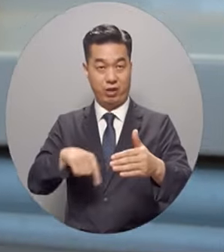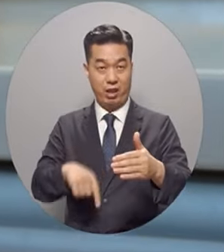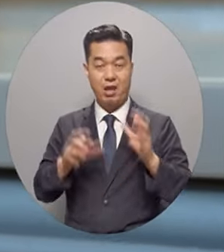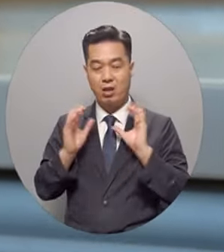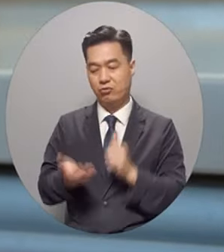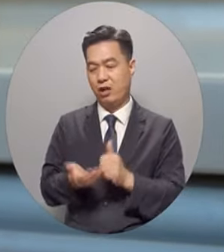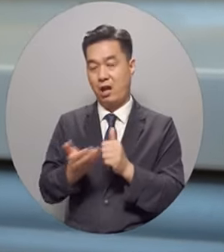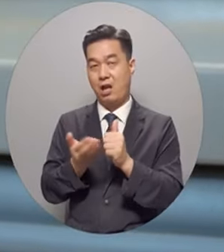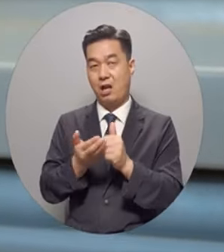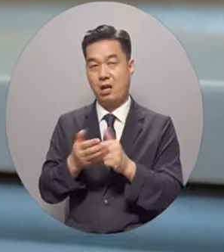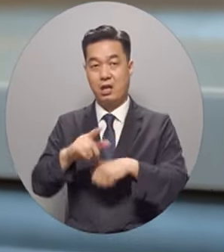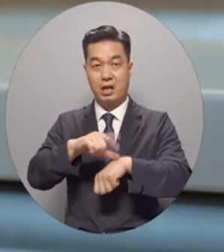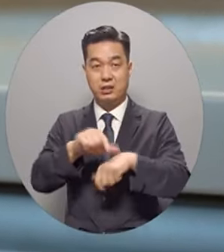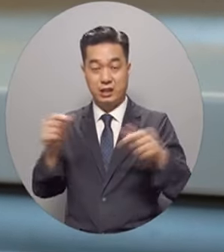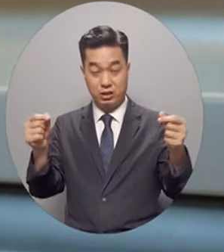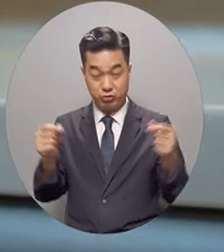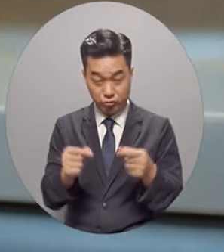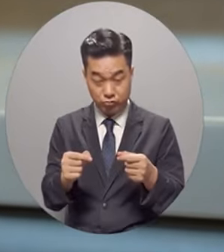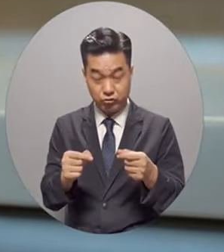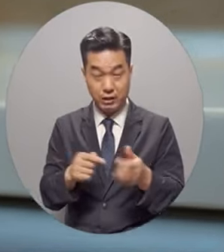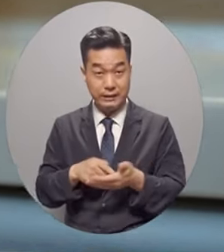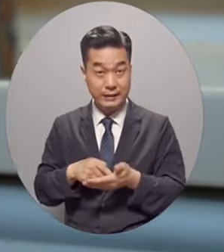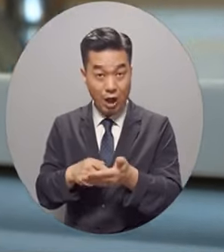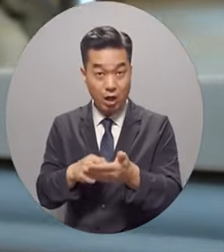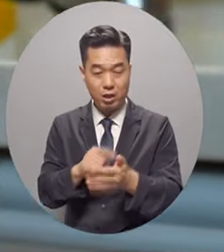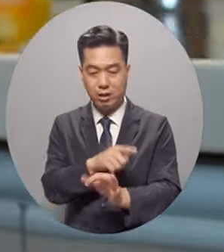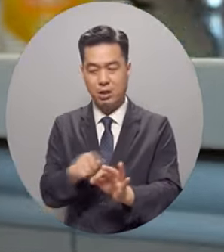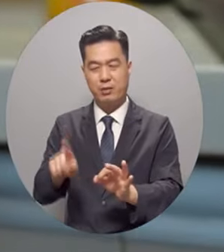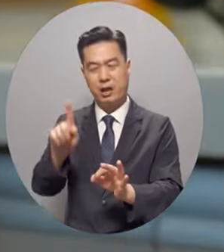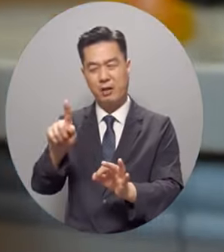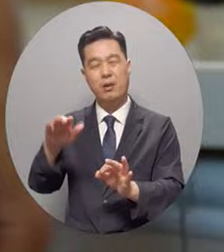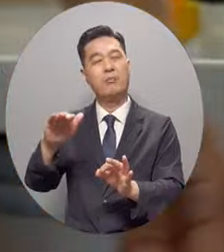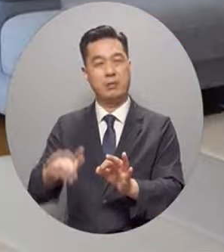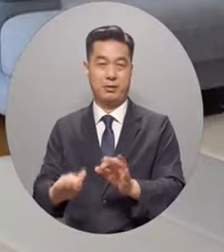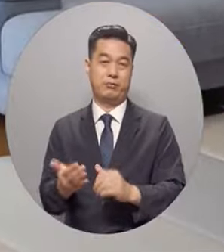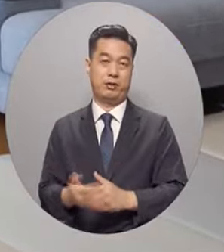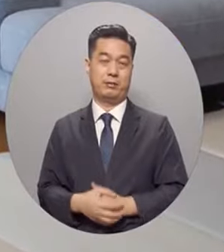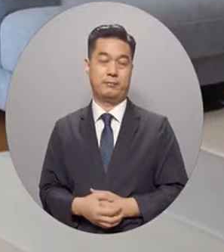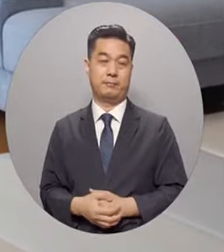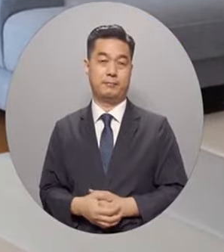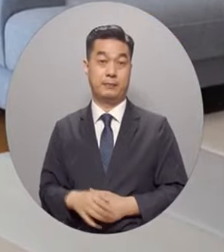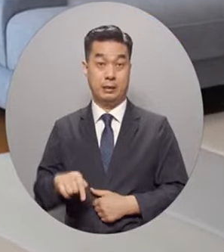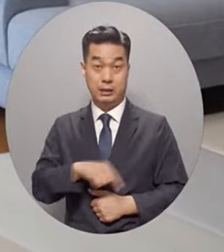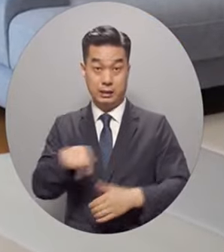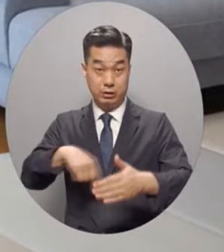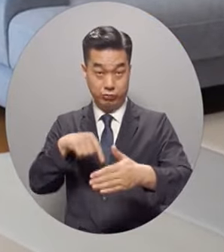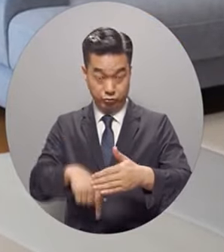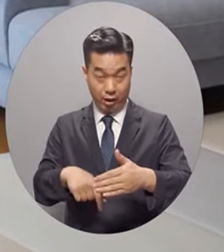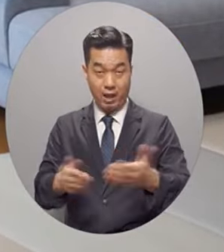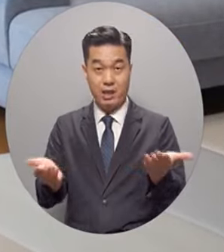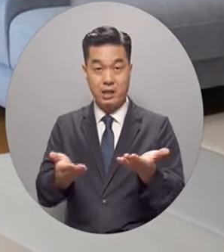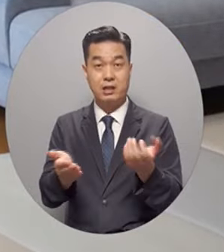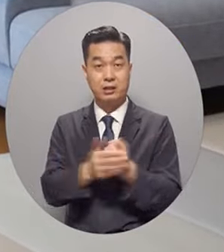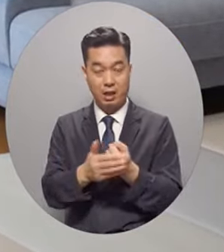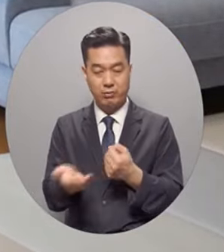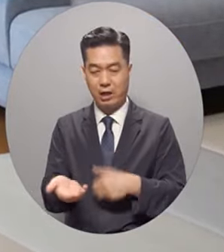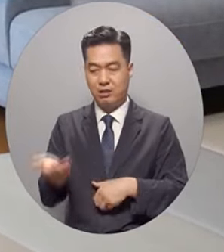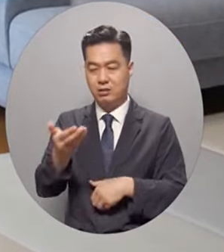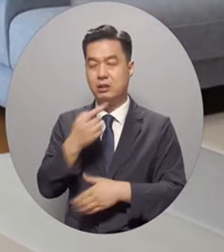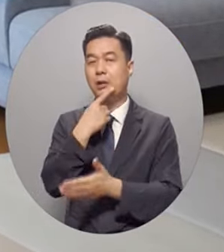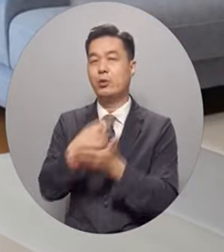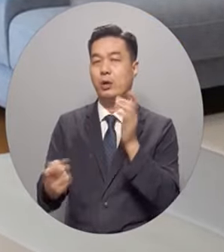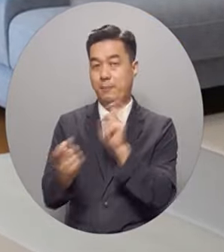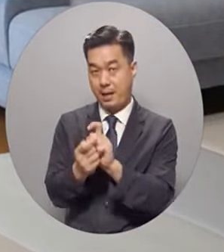근로시간 단축 제도를 이용한 사람은 10명 중 1명도 되지 않는 상황. 이들 중 이를 이유로 승진 등의 불이익을